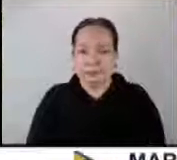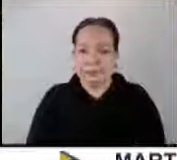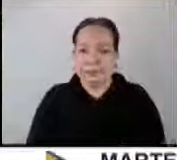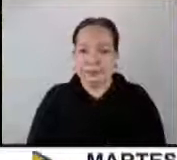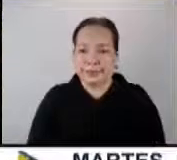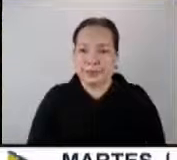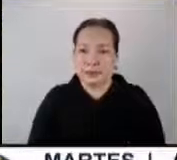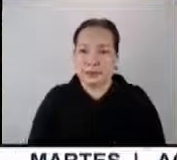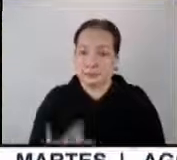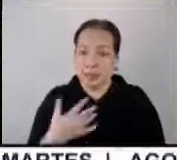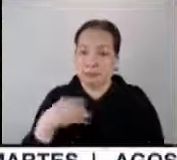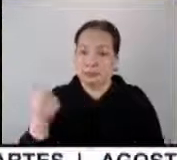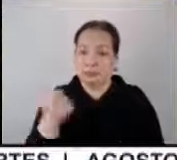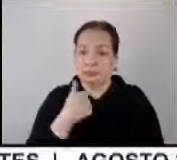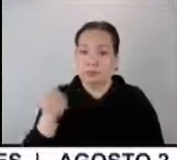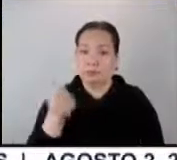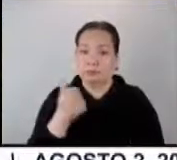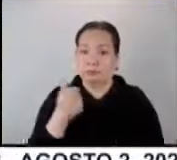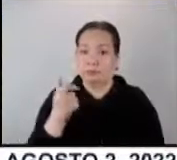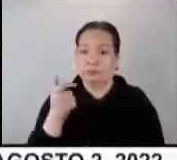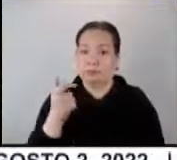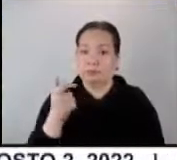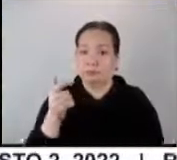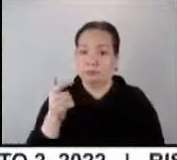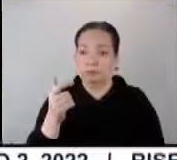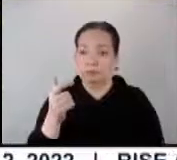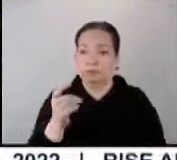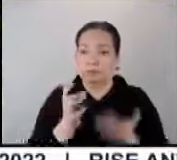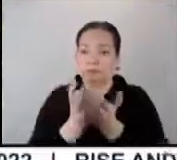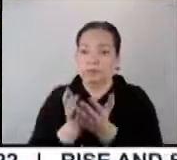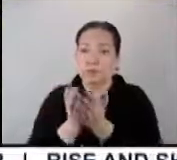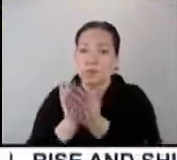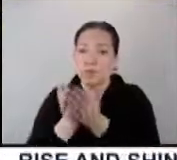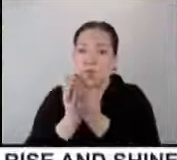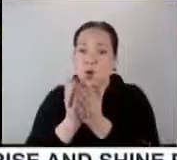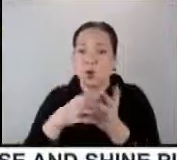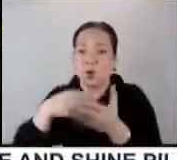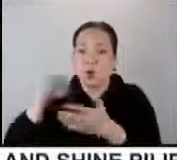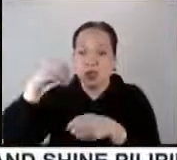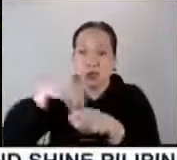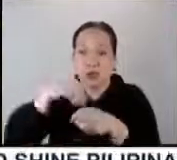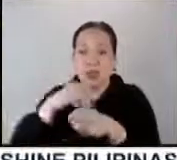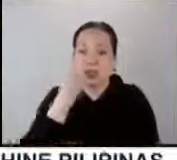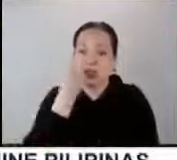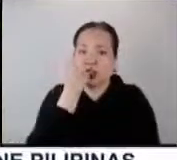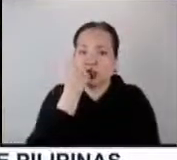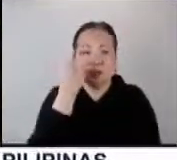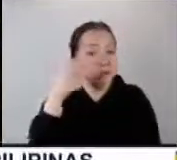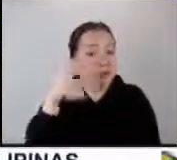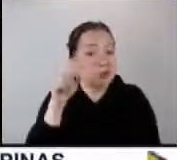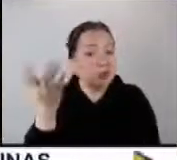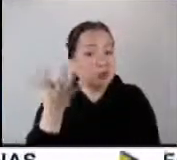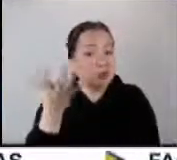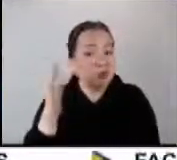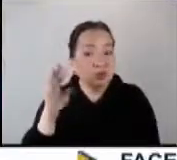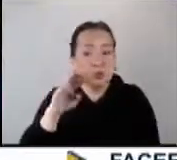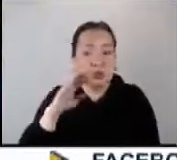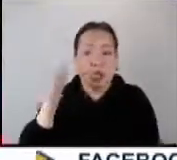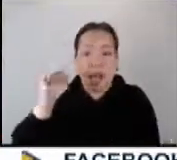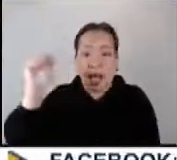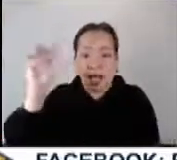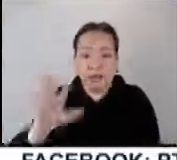Bumiyahin na palabas ng Black Sea port ang barko ng Ukraine na may sakay ng mga mais patungo ang barko ng Middle East at Africa. Ito